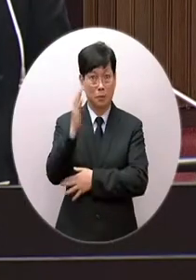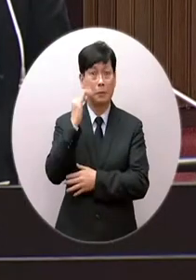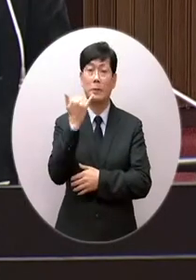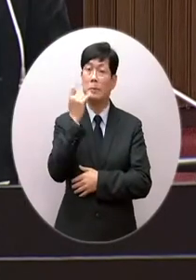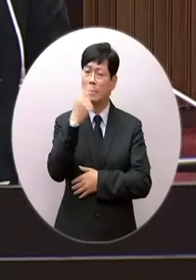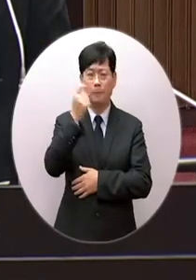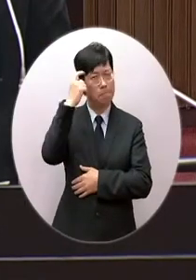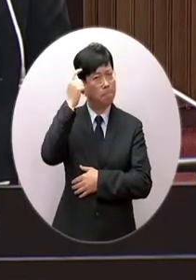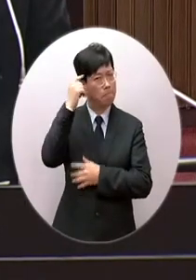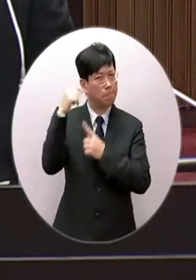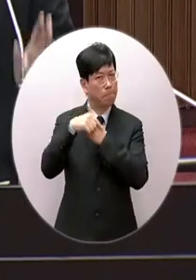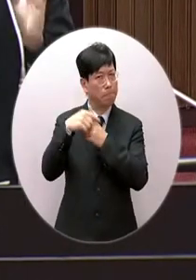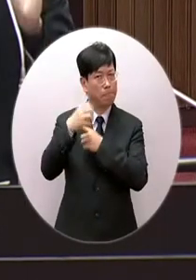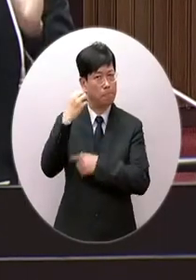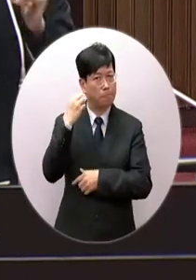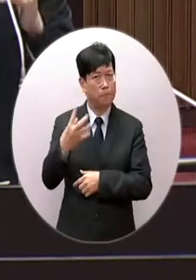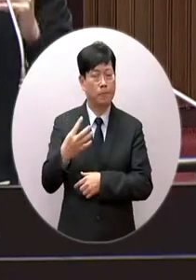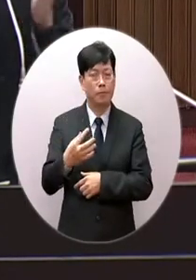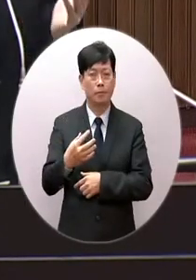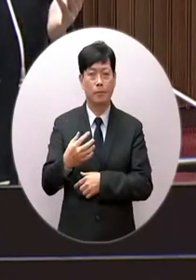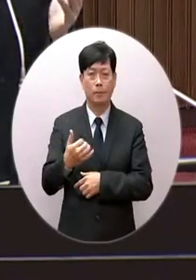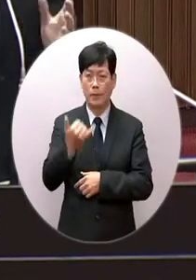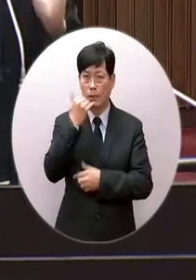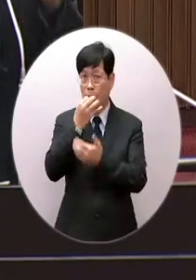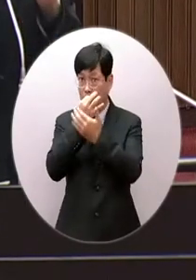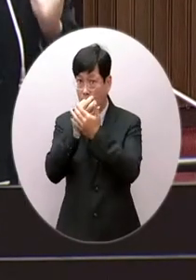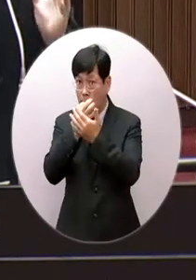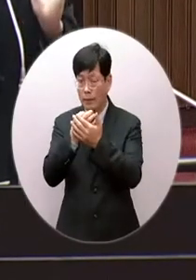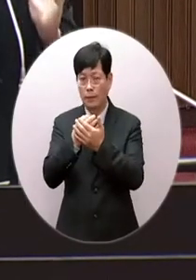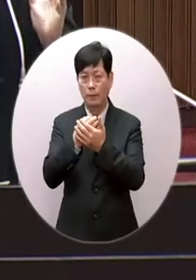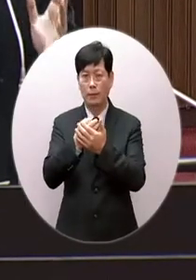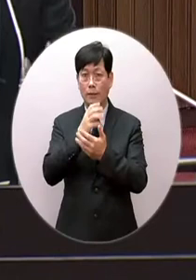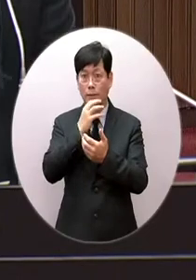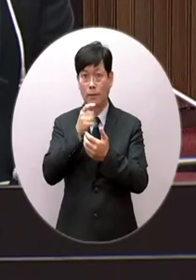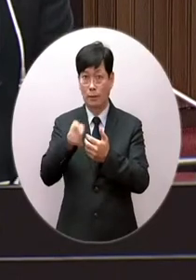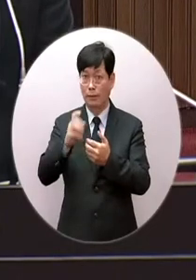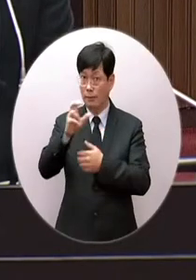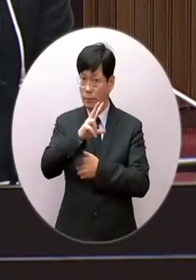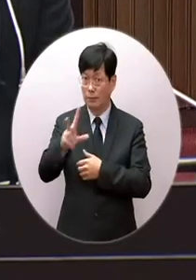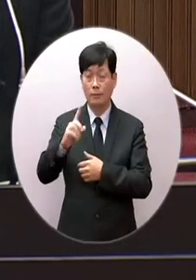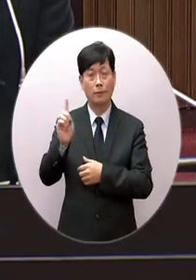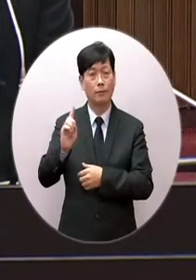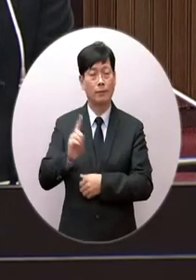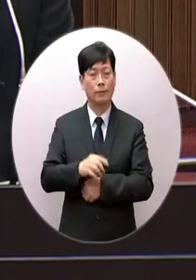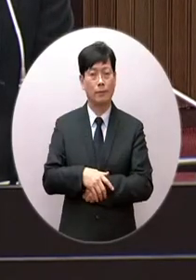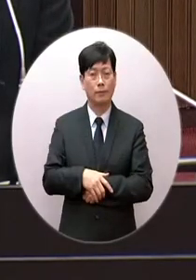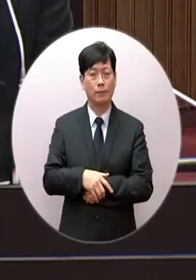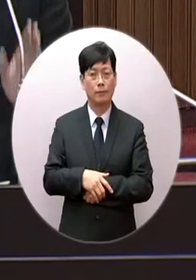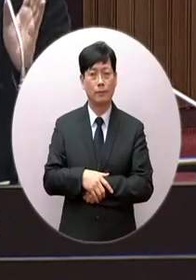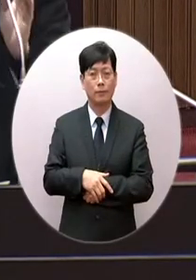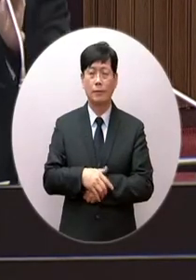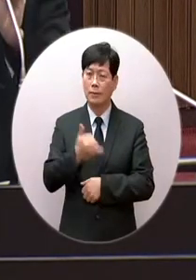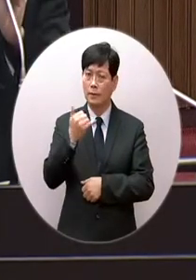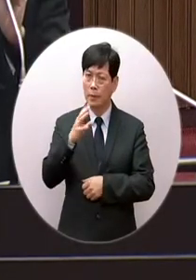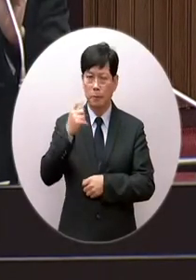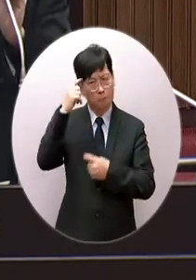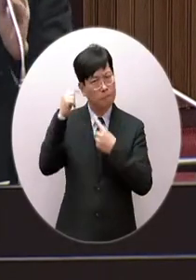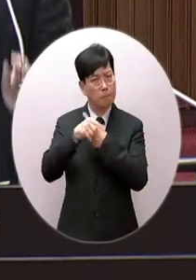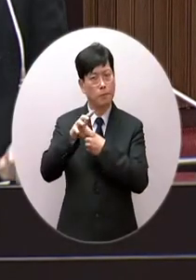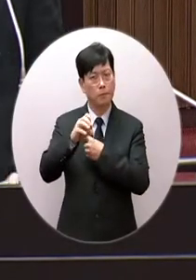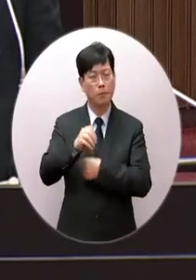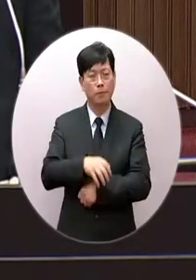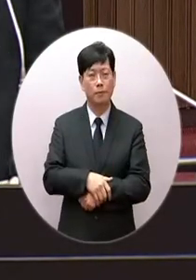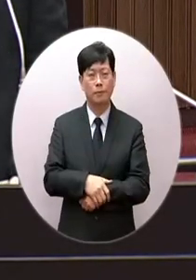是不是能想出一个开源节流嘛？节流的方式是什么？有没有这样的一个计